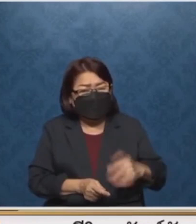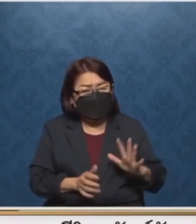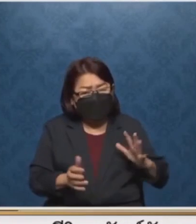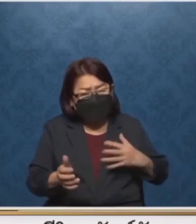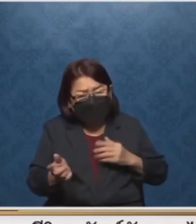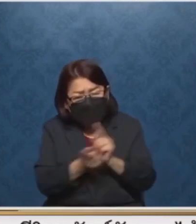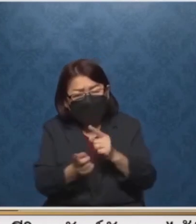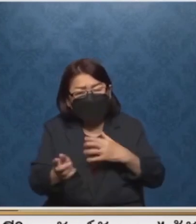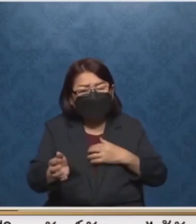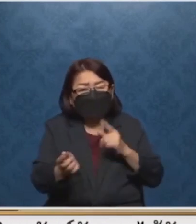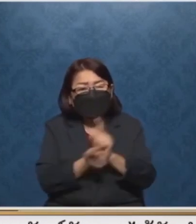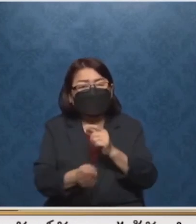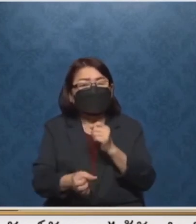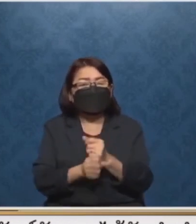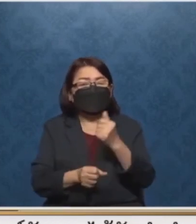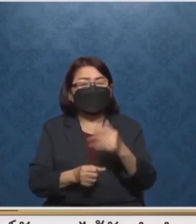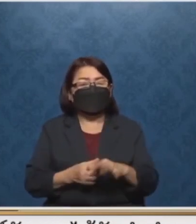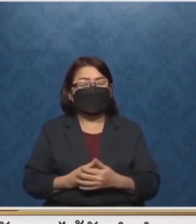ได้ค่ะ